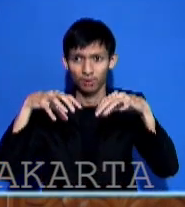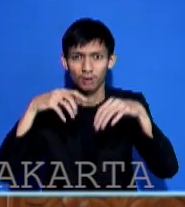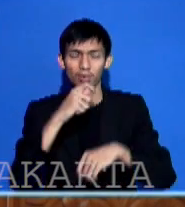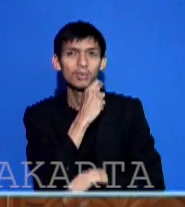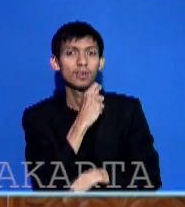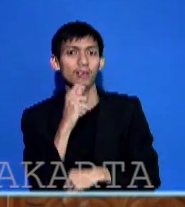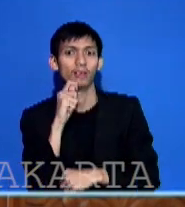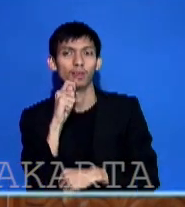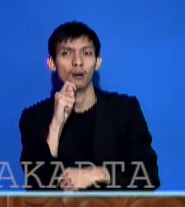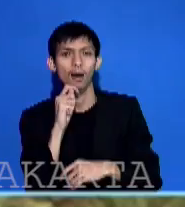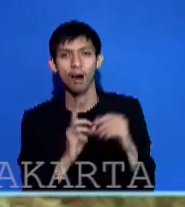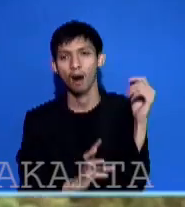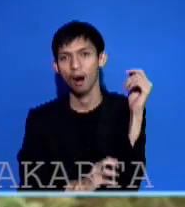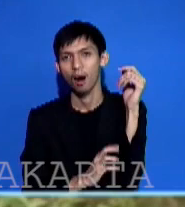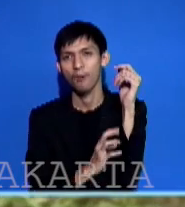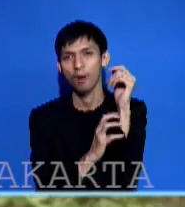ngbasa taneman